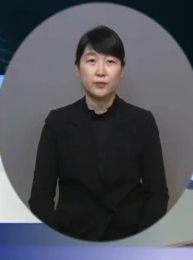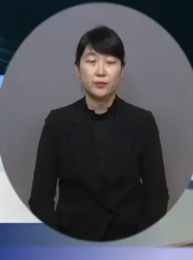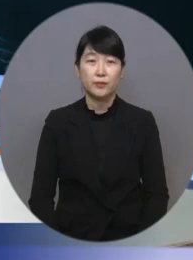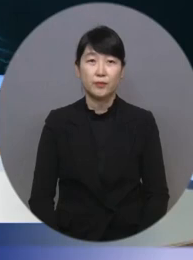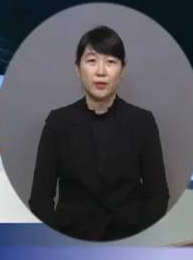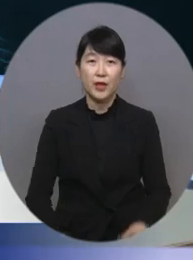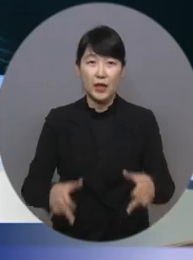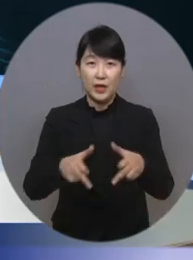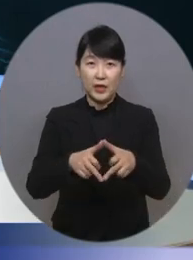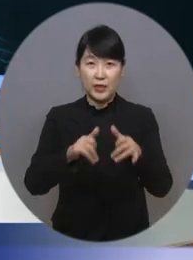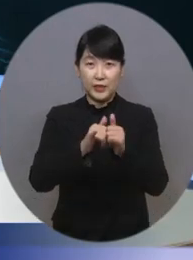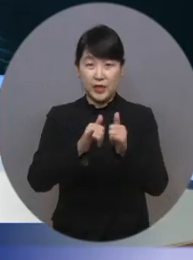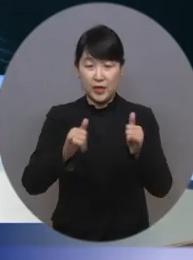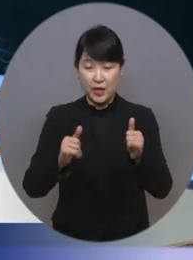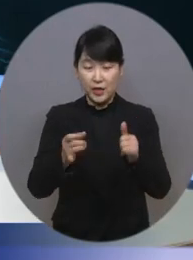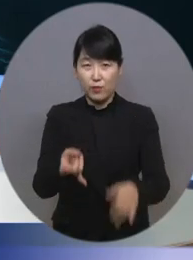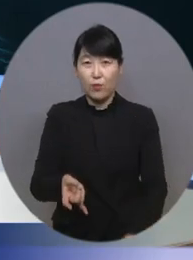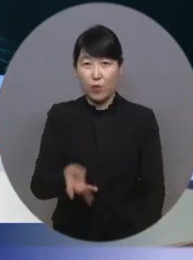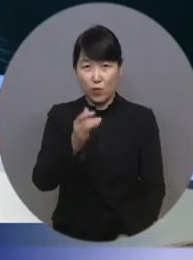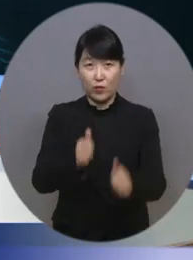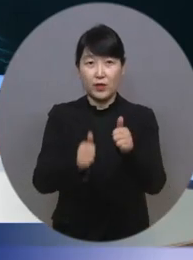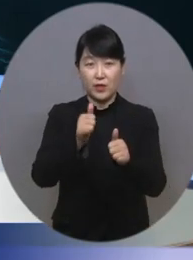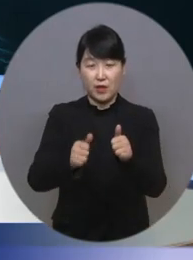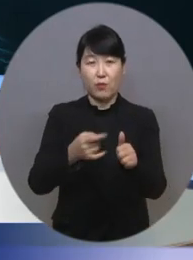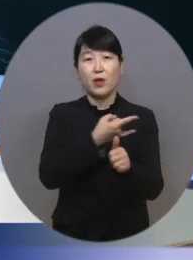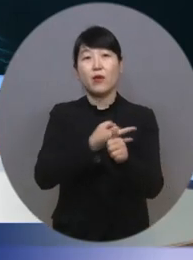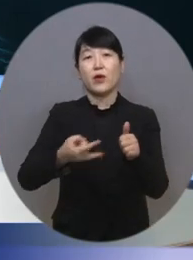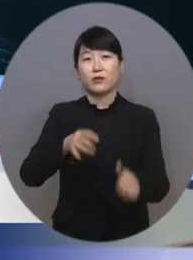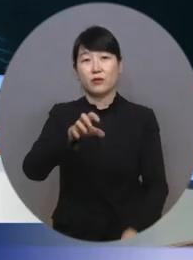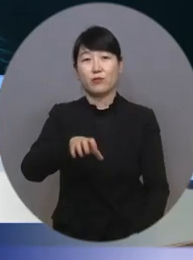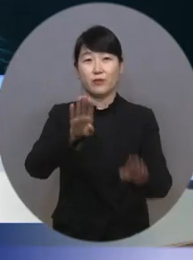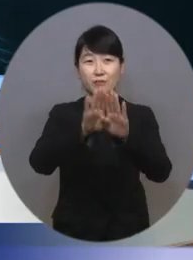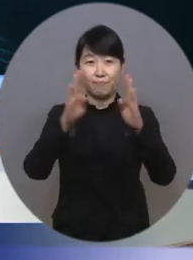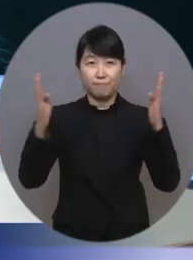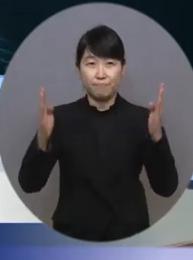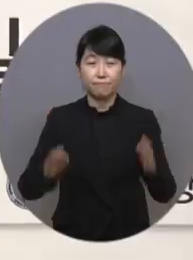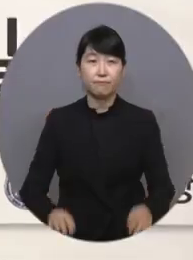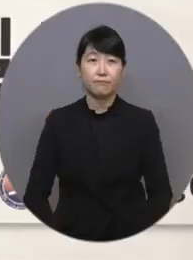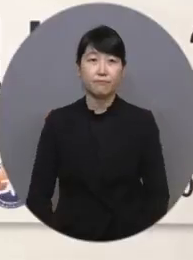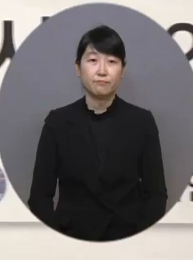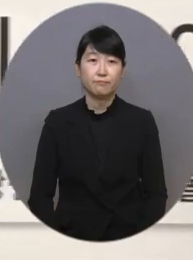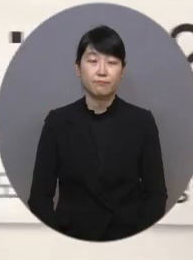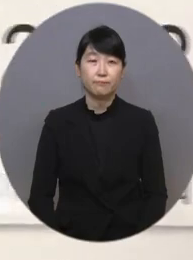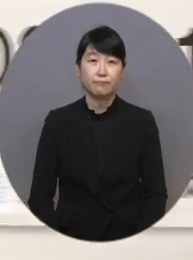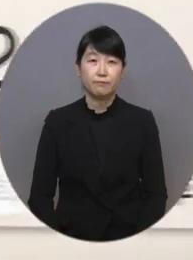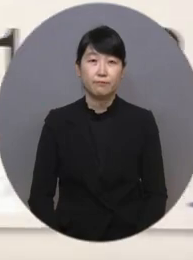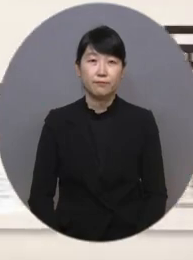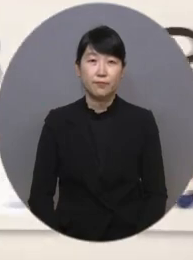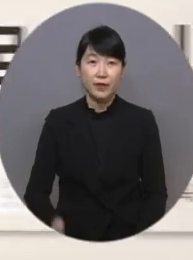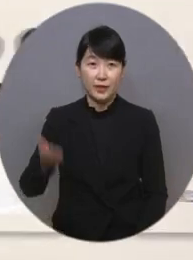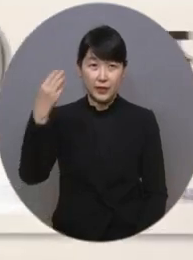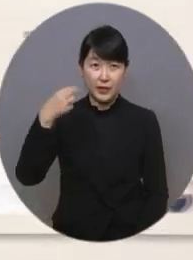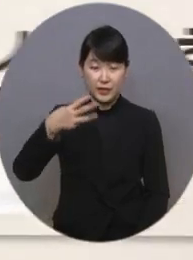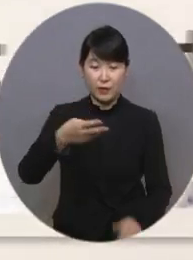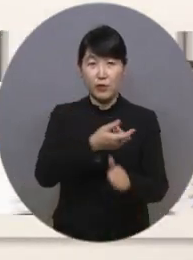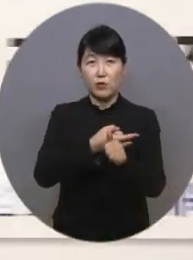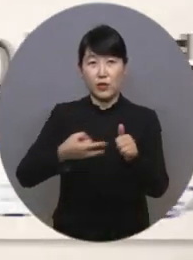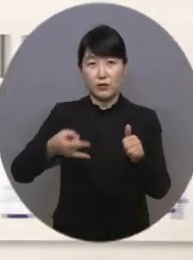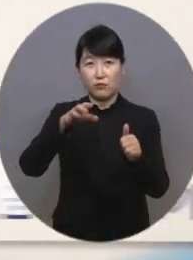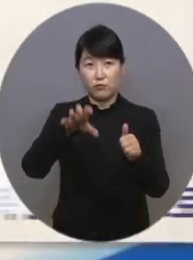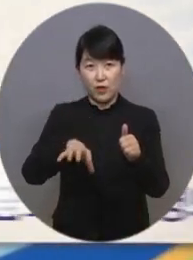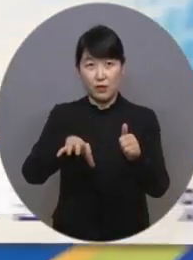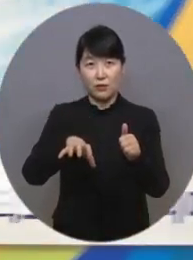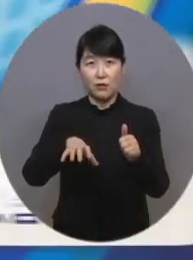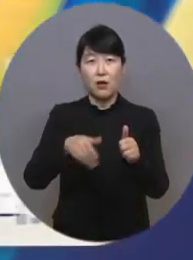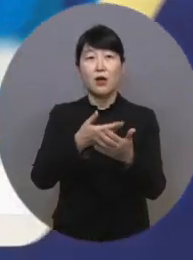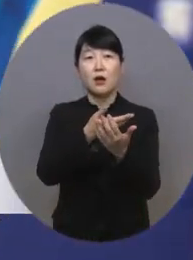장애인 생활체육 볼링 대회가 강원도 횡성군에서 열렸습니다. 지난 3일 횡성군에서 강원도